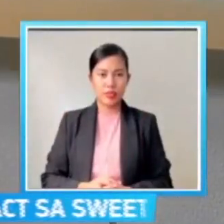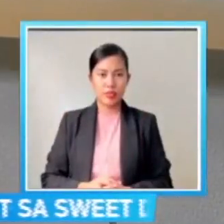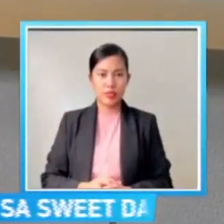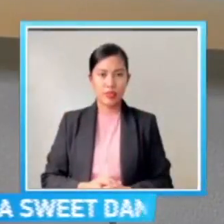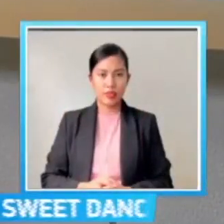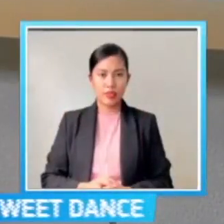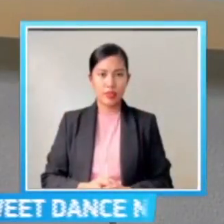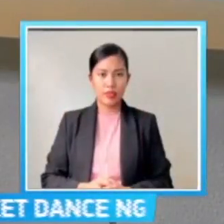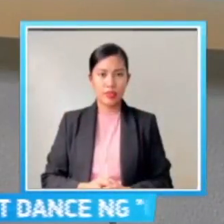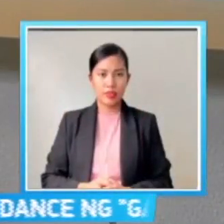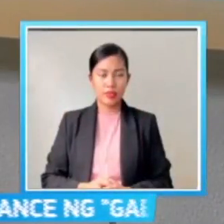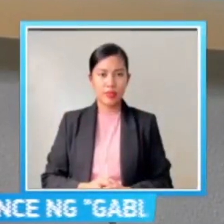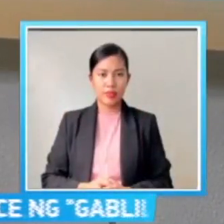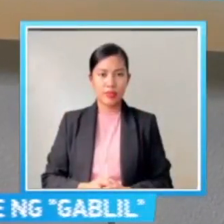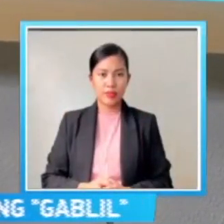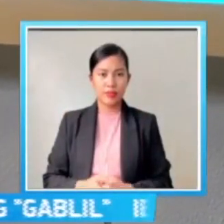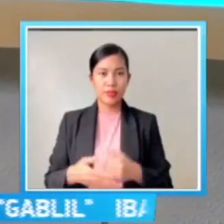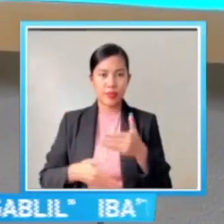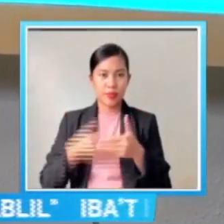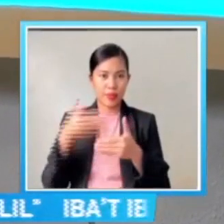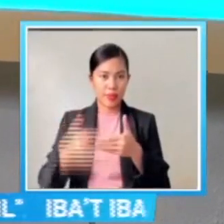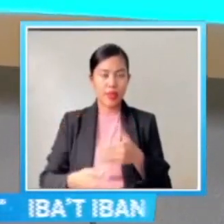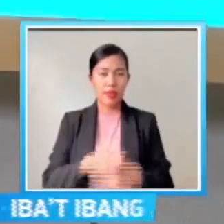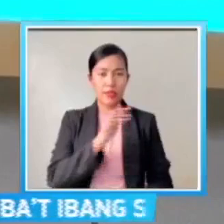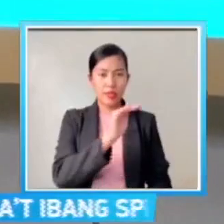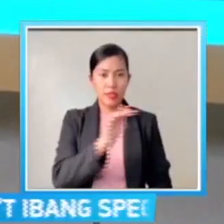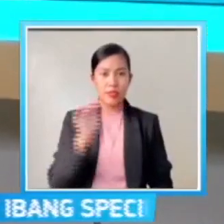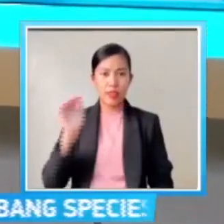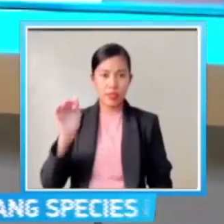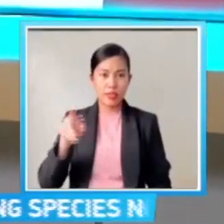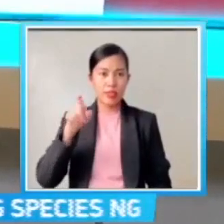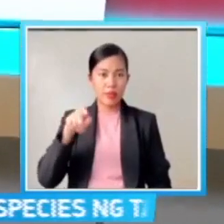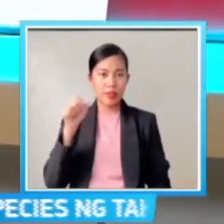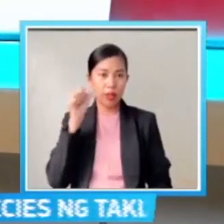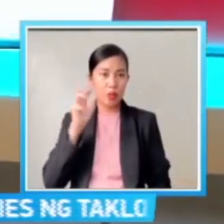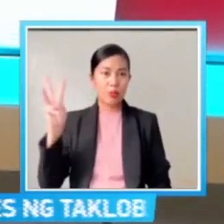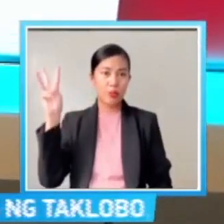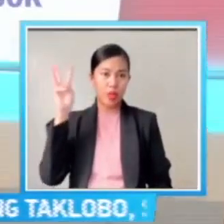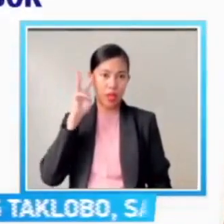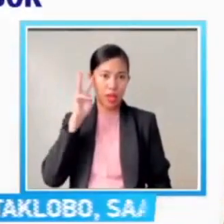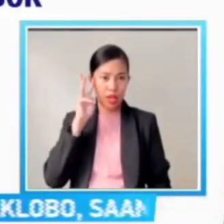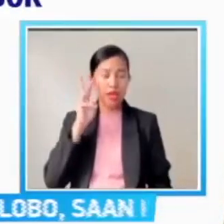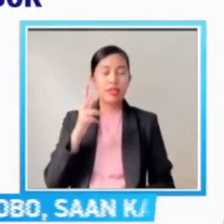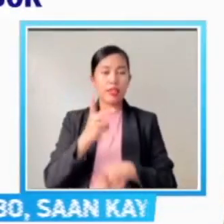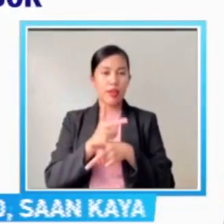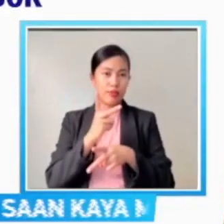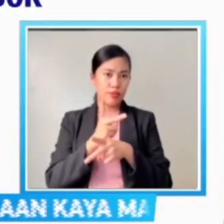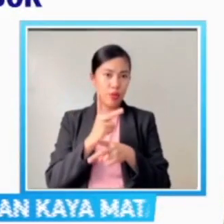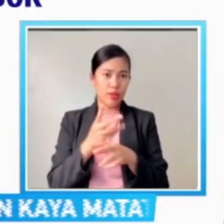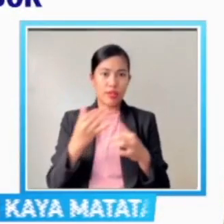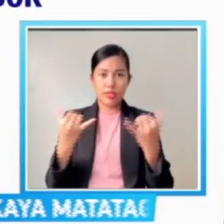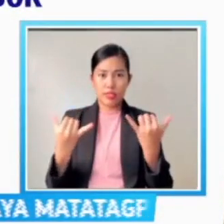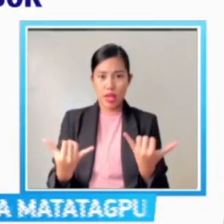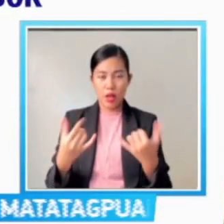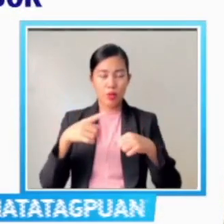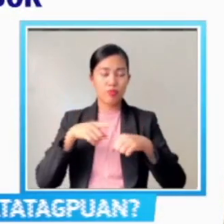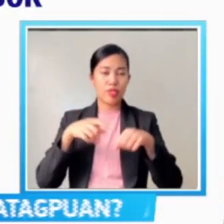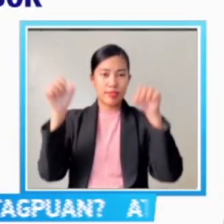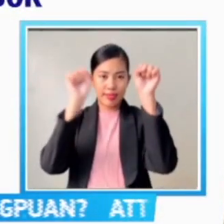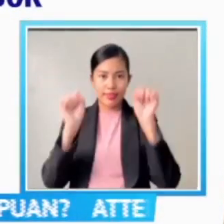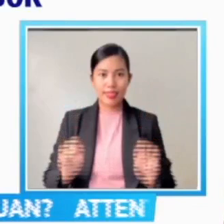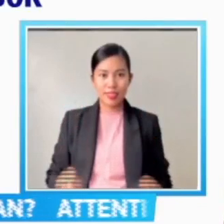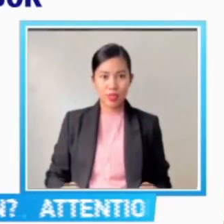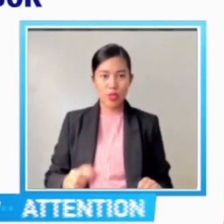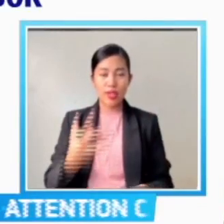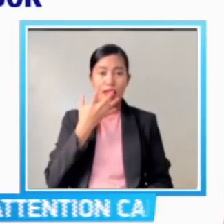Mga kapuso, dapat maging alerto sa sunog, lalo na po ngayong tag-init. Ayon sa Bureau of Fire Protection, dapat i-check ang mga linya ng kuryente